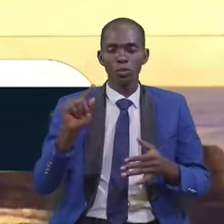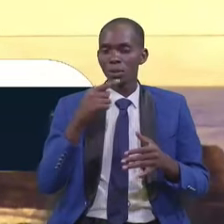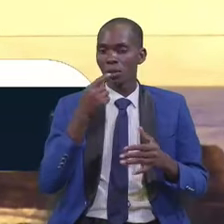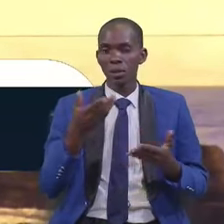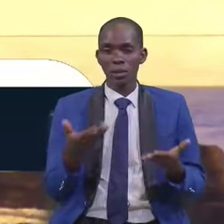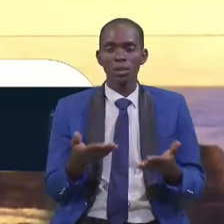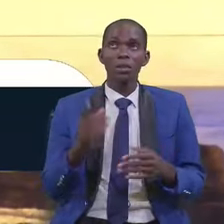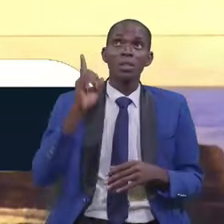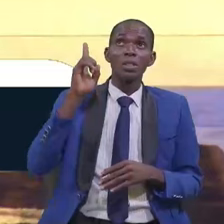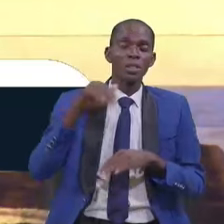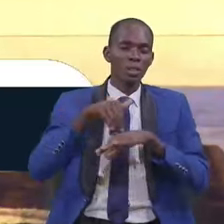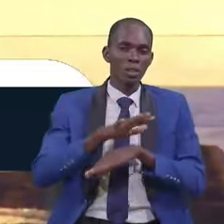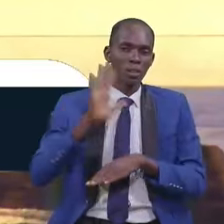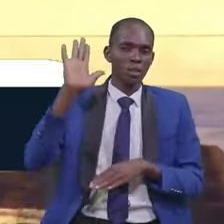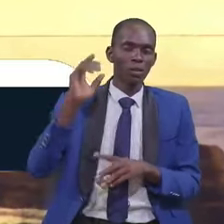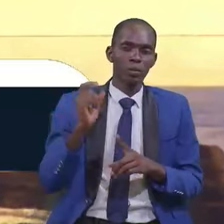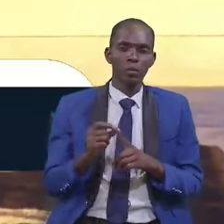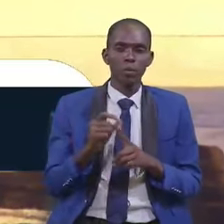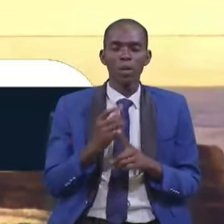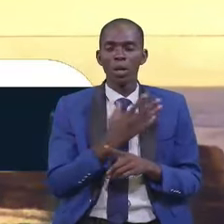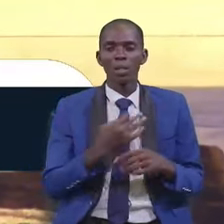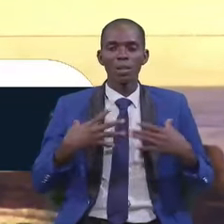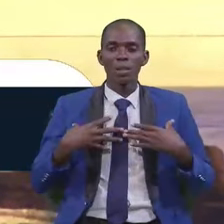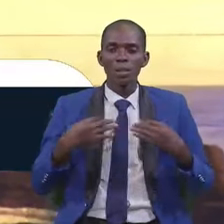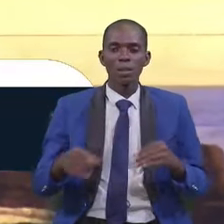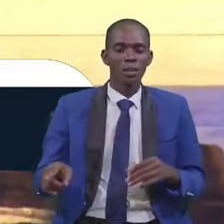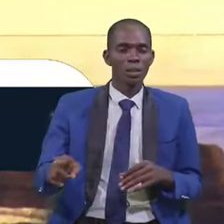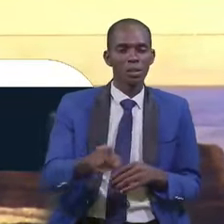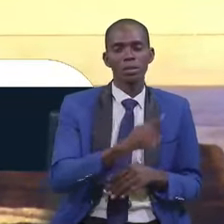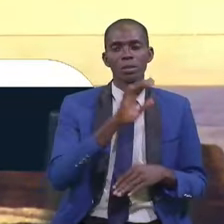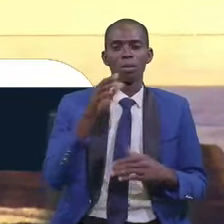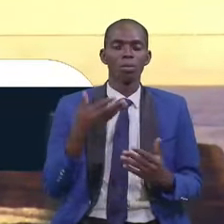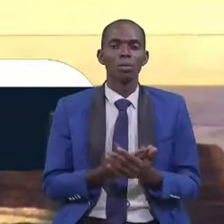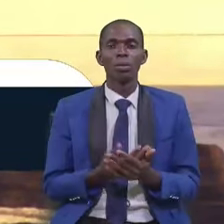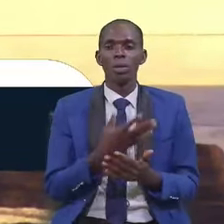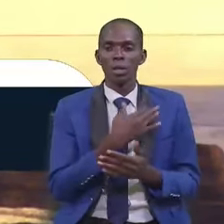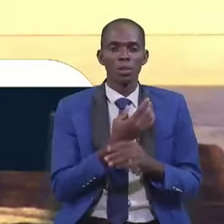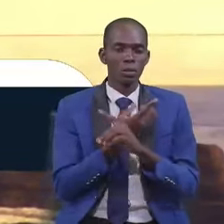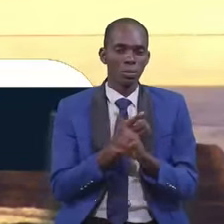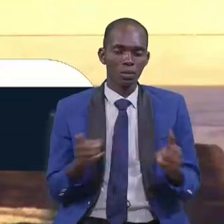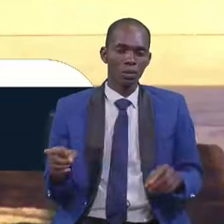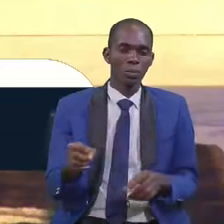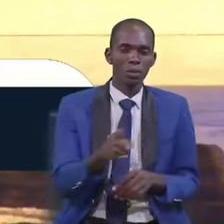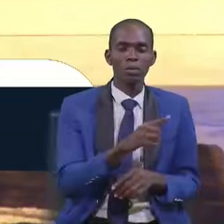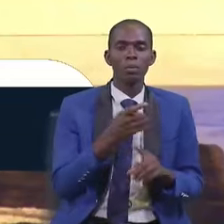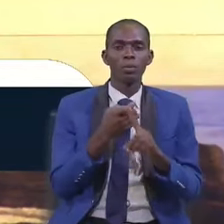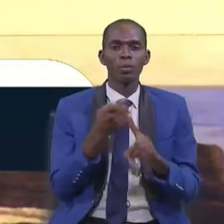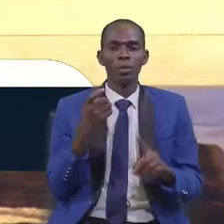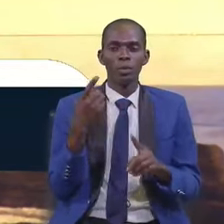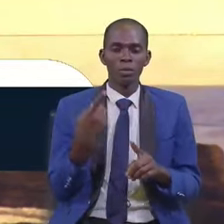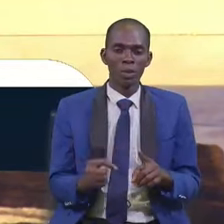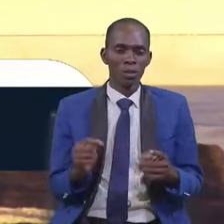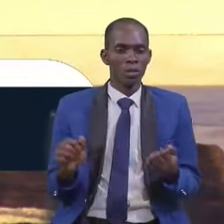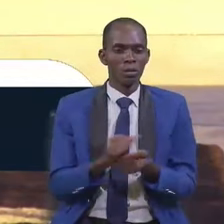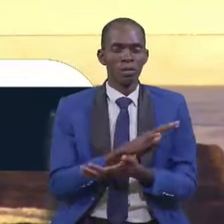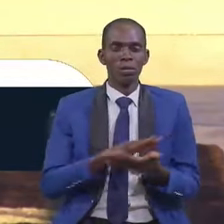sa parole et les guérit. Il les fit échapper de la fosse. Je veux que